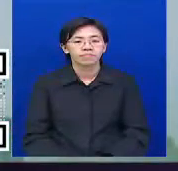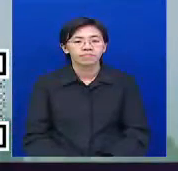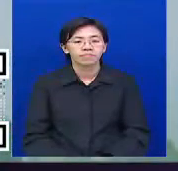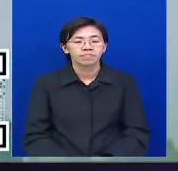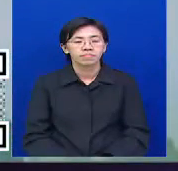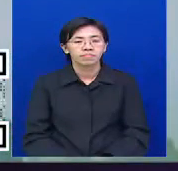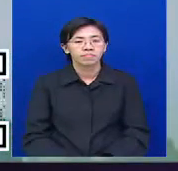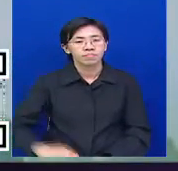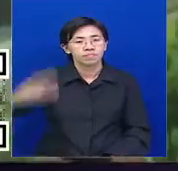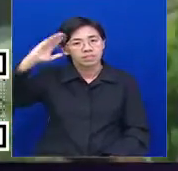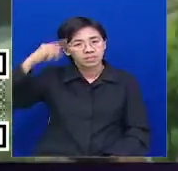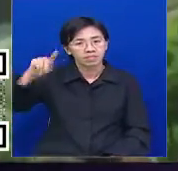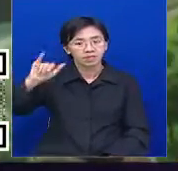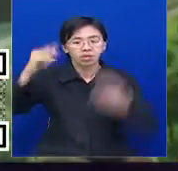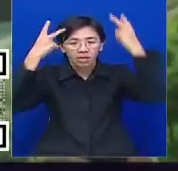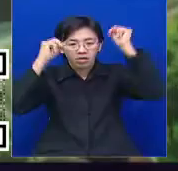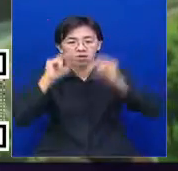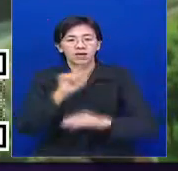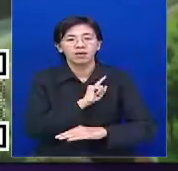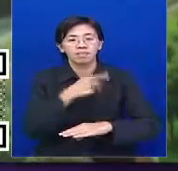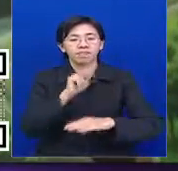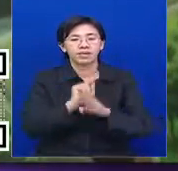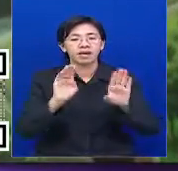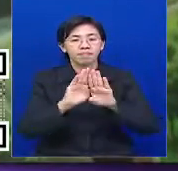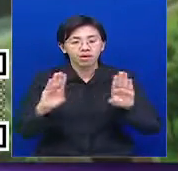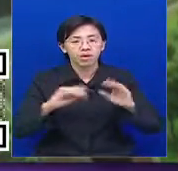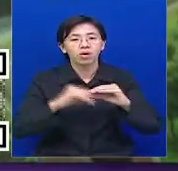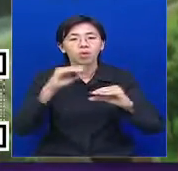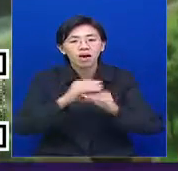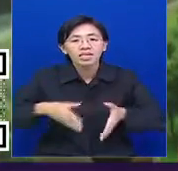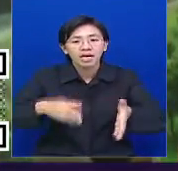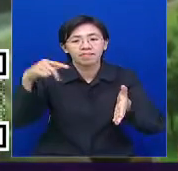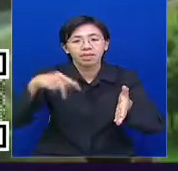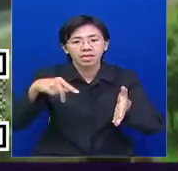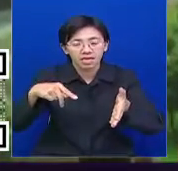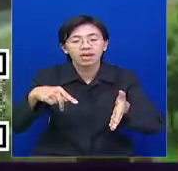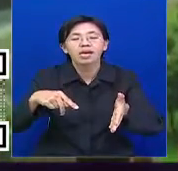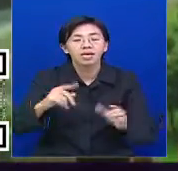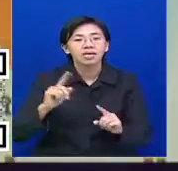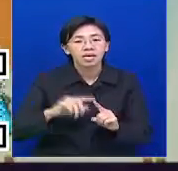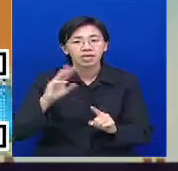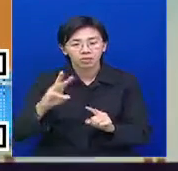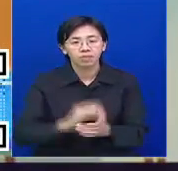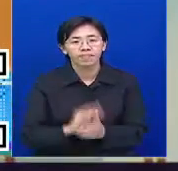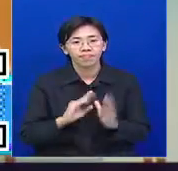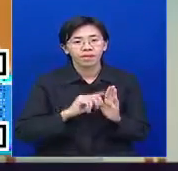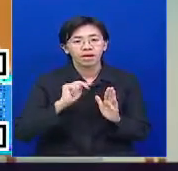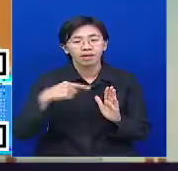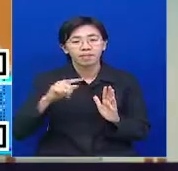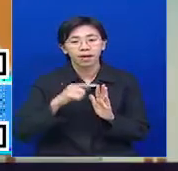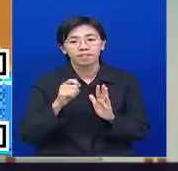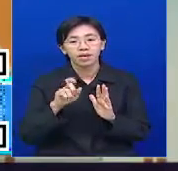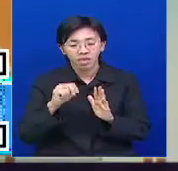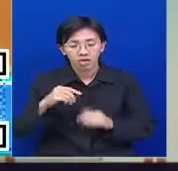พลเอกประยุทธ์จันทร์โอชานายกรัฐมนตรีเป็นประธานเปิดโครงการก่อสร้างทางหลวงพิเศษระหว่างเมืองหมายเลข6สายบางปะอินสระบุรีนครรา